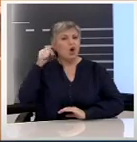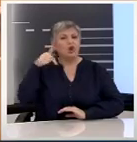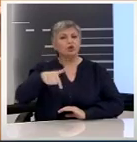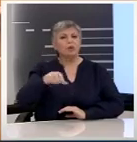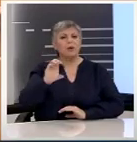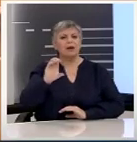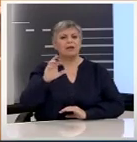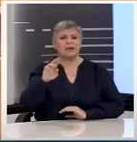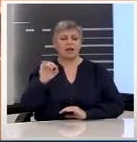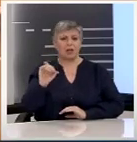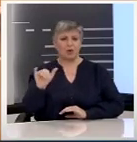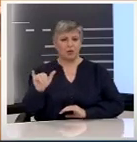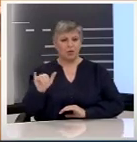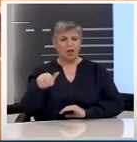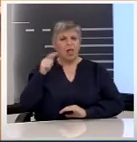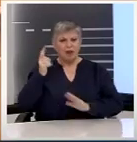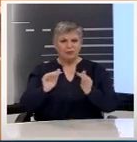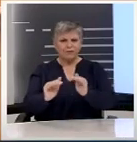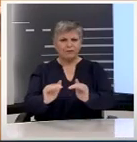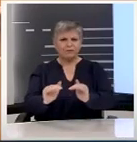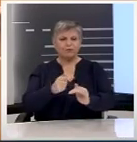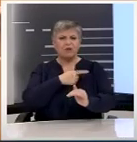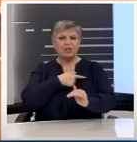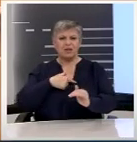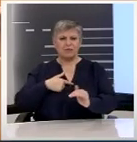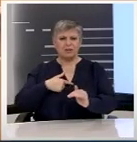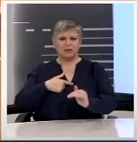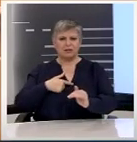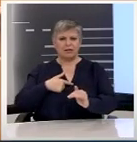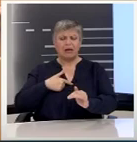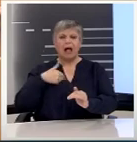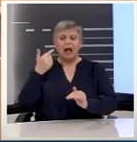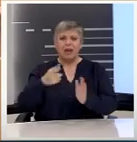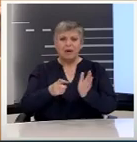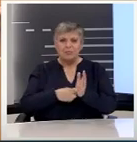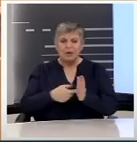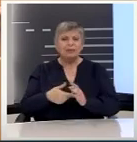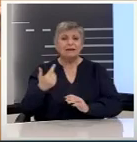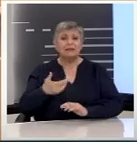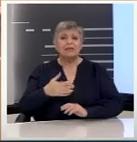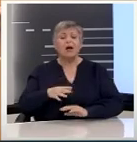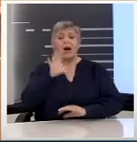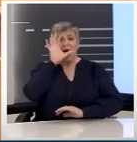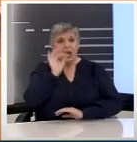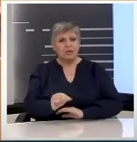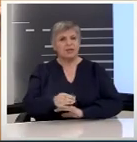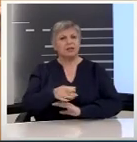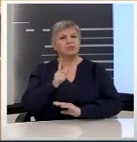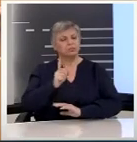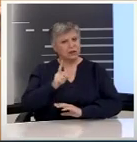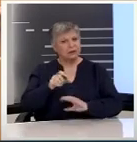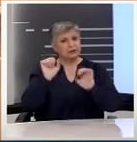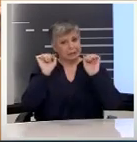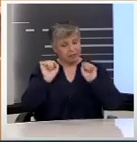κριτική να ακούμε, αλλά να την ακούμε με βάση συγκεκριμένα στοιχεία τα οποία υπάρχουν, για να μπορούμε να